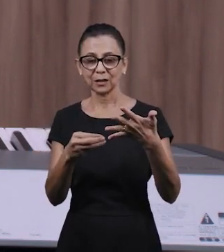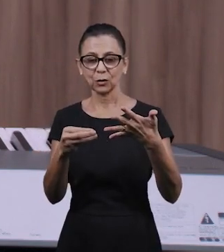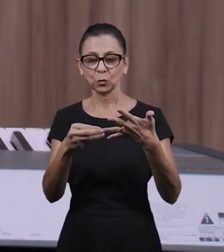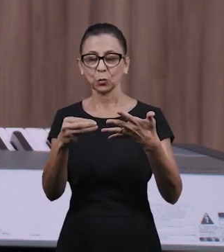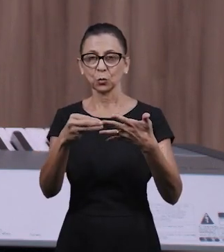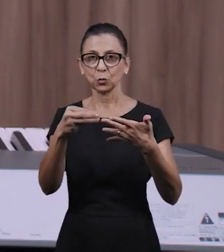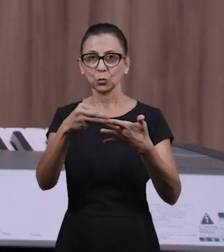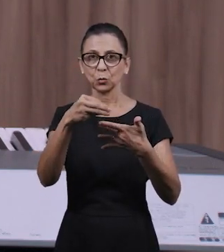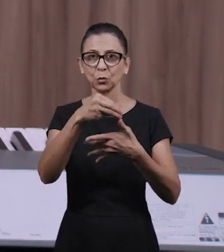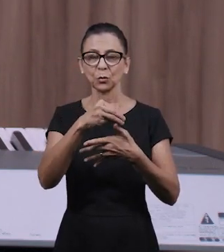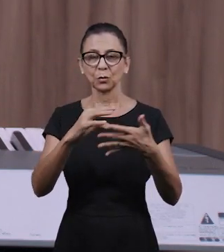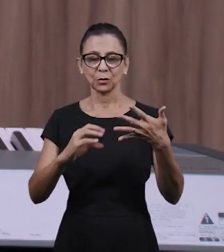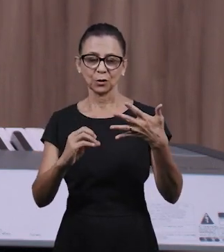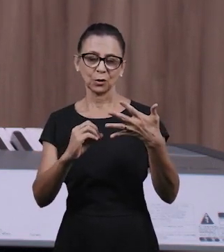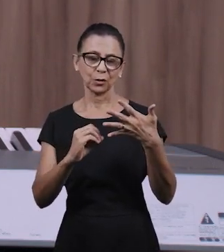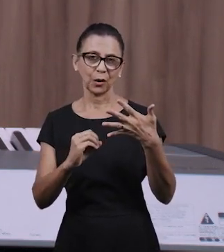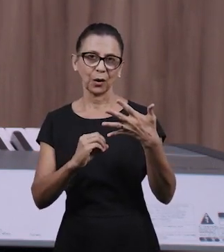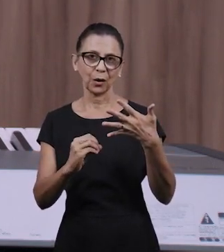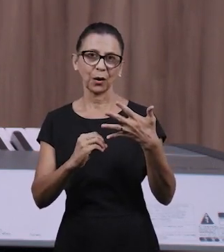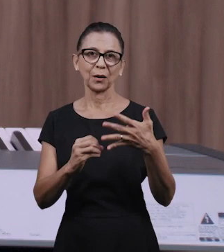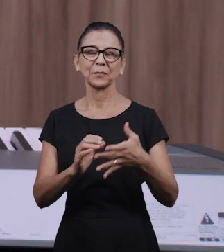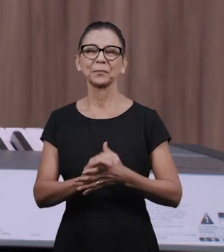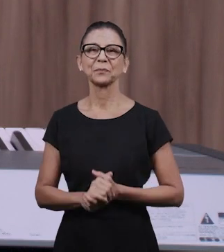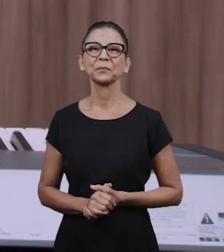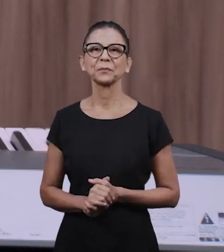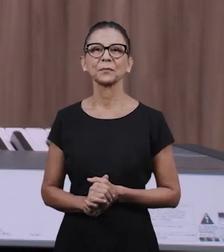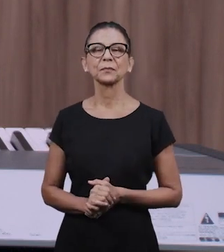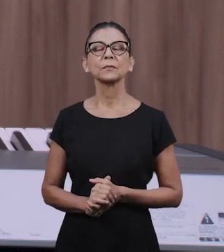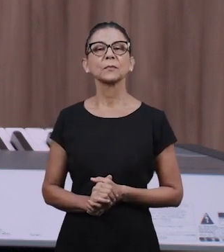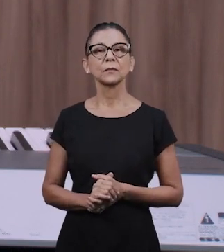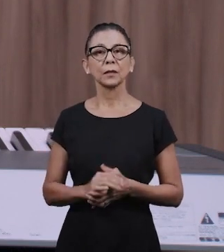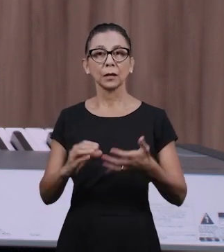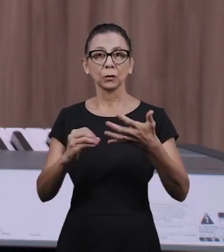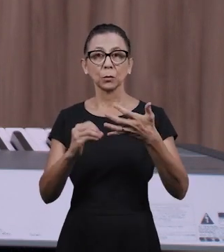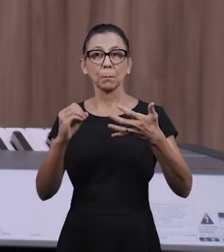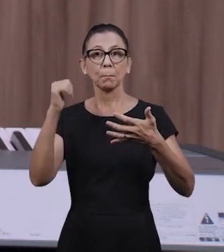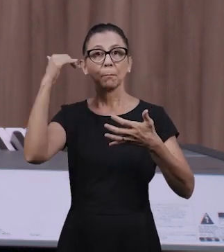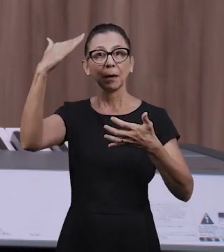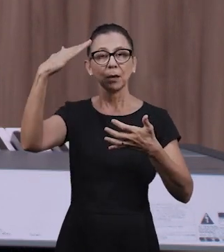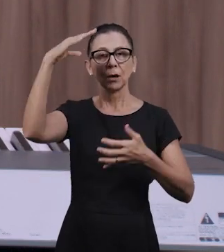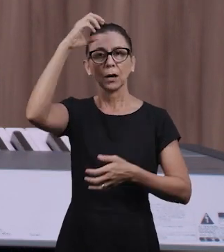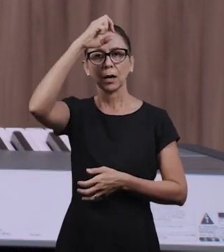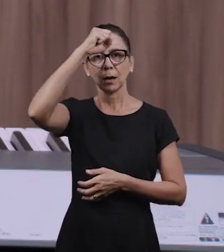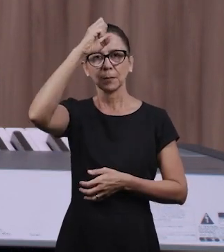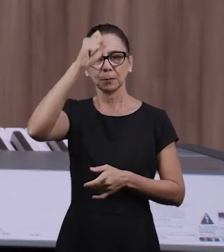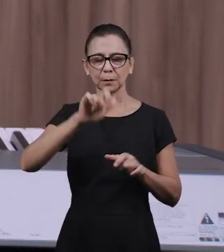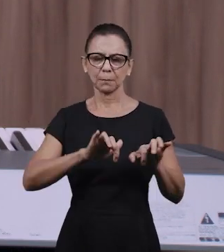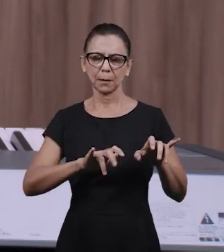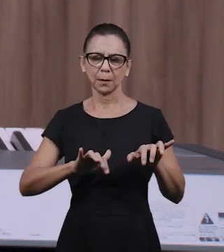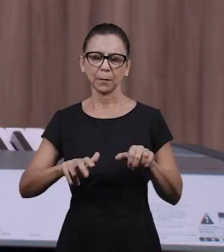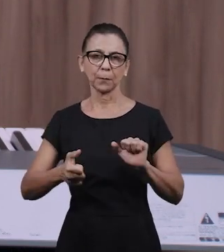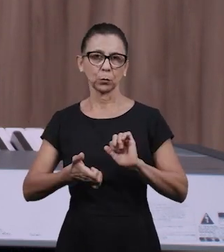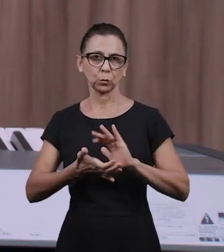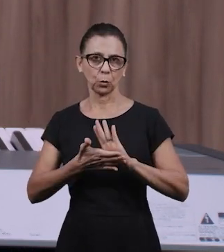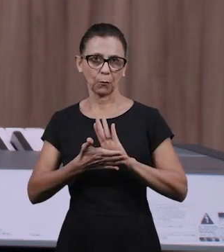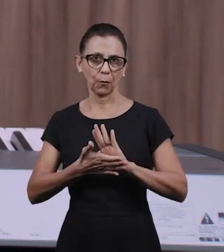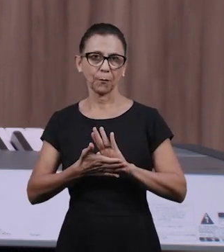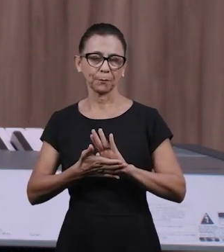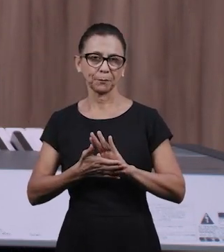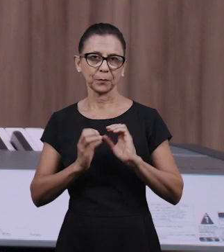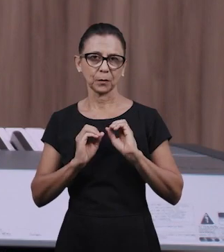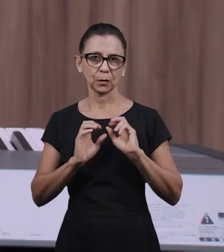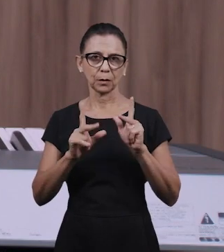cette semaine, parce que la semaine prochaine, nous allons apprendre une louange. Quand je prie le Seigneur, c'est une louange en Do majeur. Vous